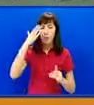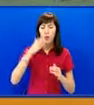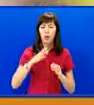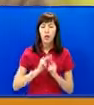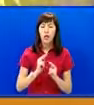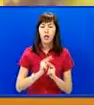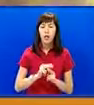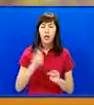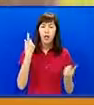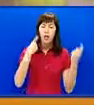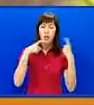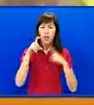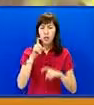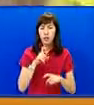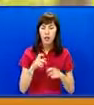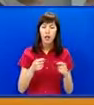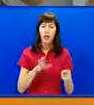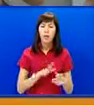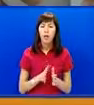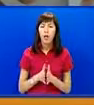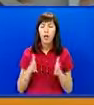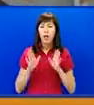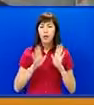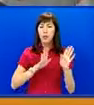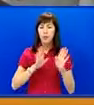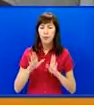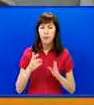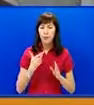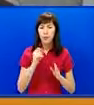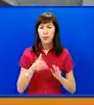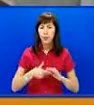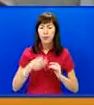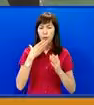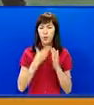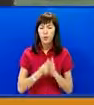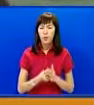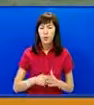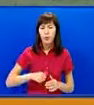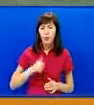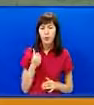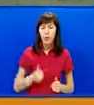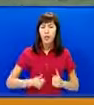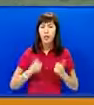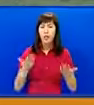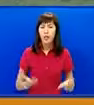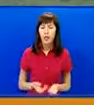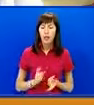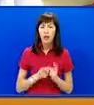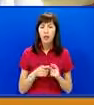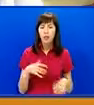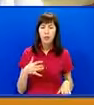образах сказочных персонажей дошколят организовали небольшую театрализованную постановку, где призвали своих сверстников к активной жизни и борьбе с